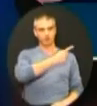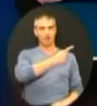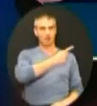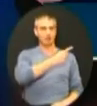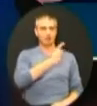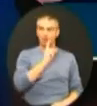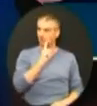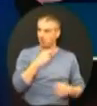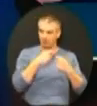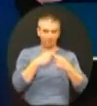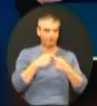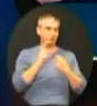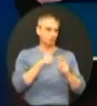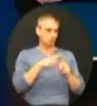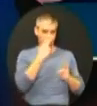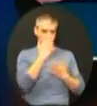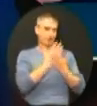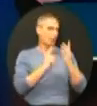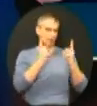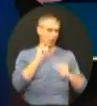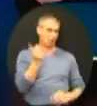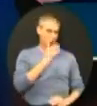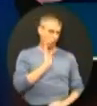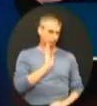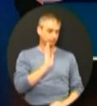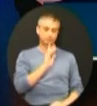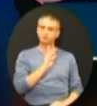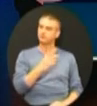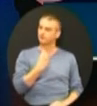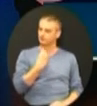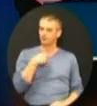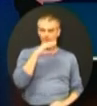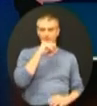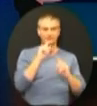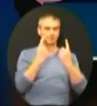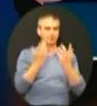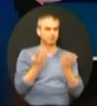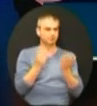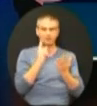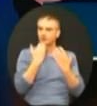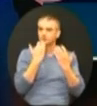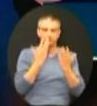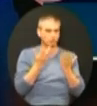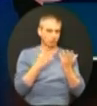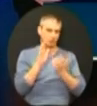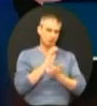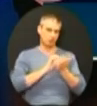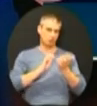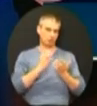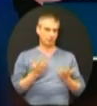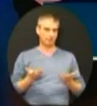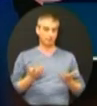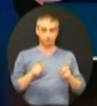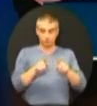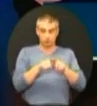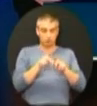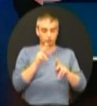אבל אבל חח כפי שאנחנו ורים בחלק מהמקרים לא בחולם אגב לא בכולם אנחנו ניגע במקרים אבל הרי הסיפור פה הוא הרבה יותר מורכב